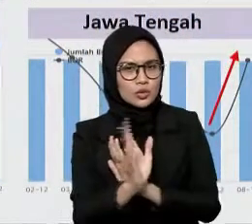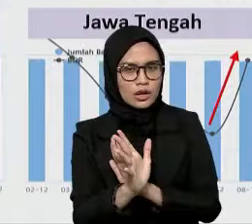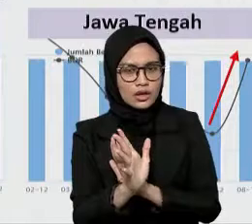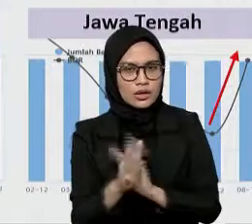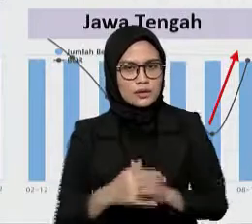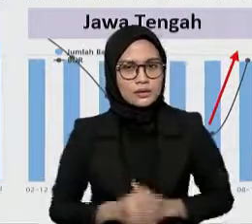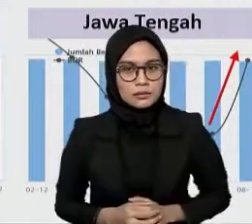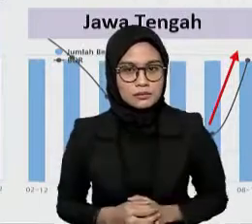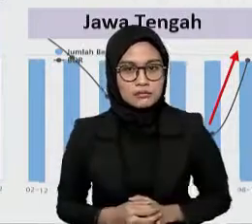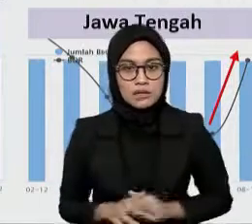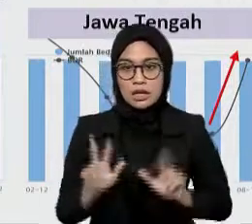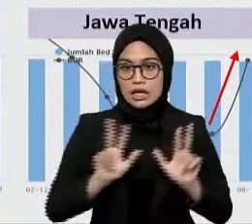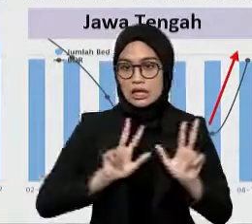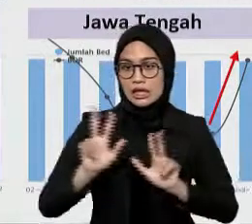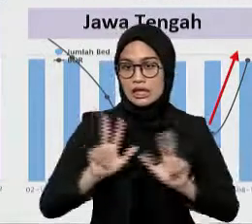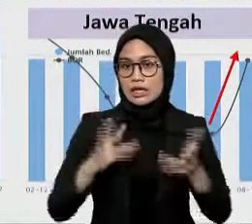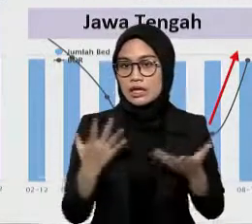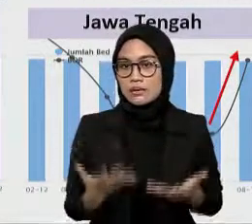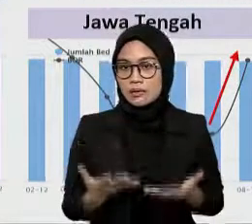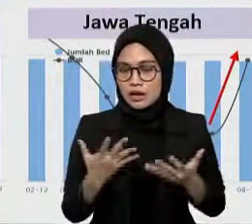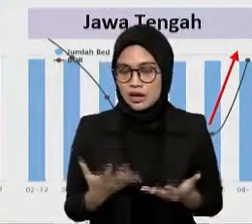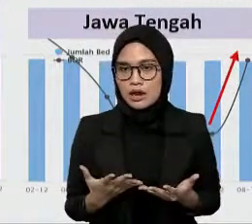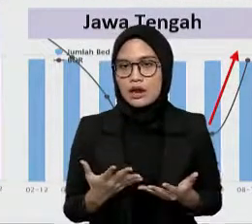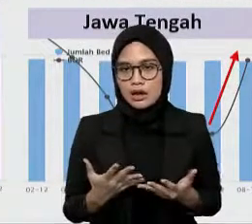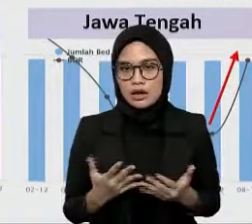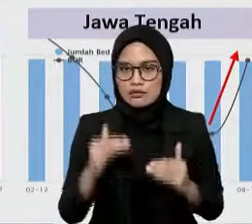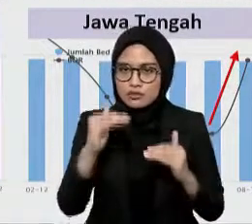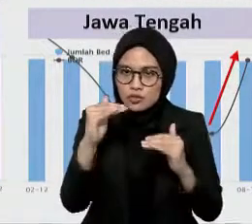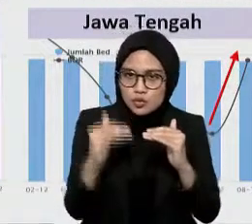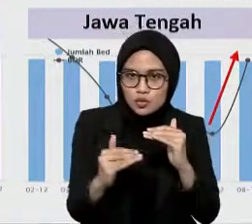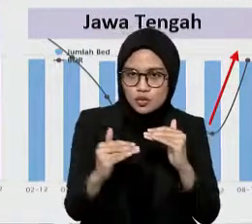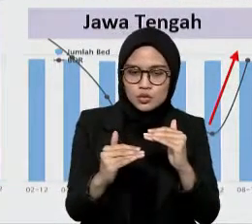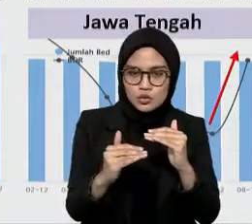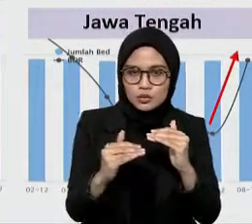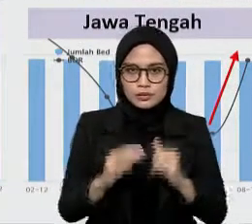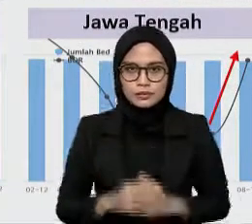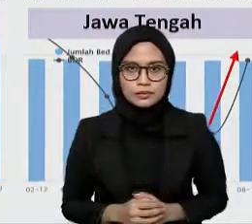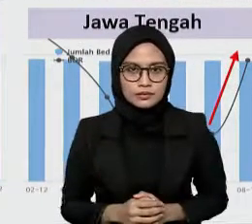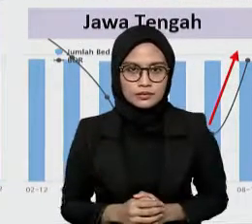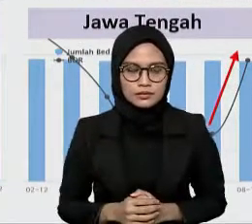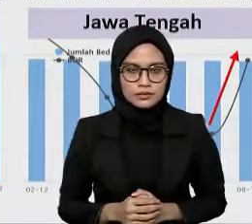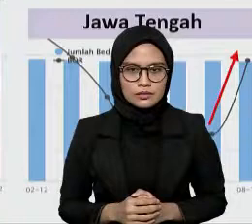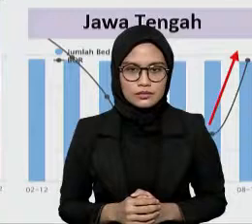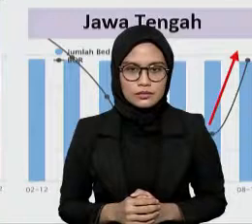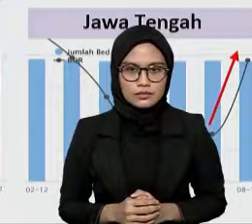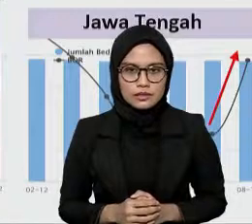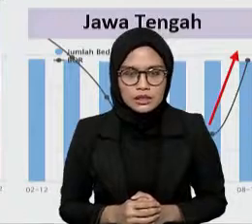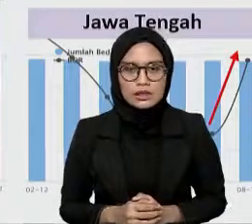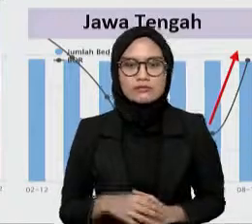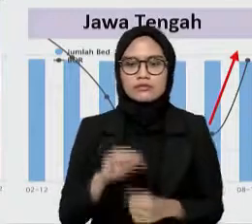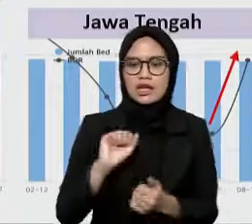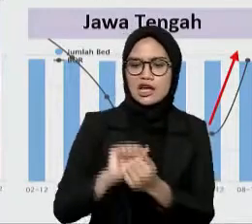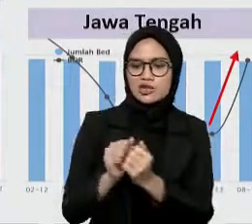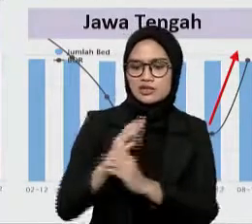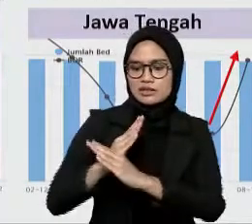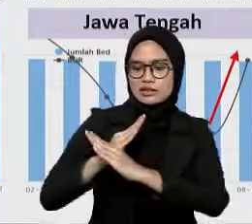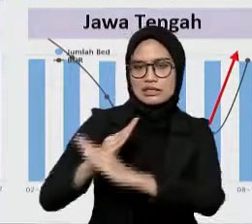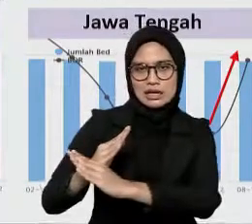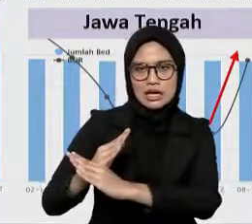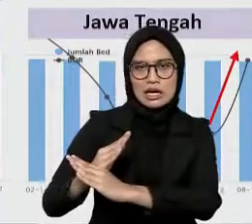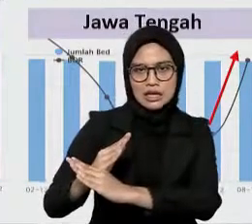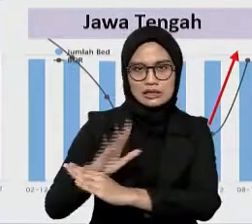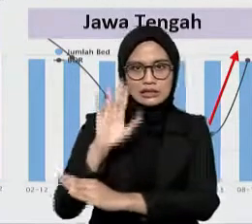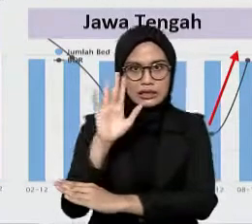pada Pulau Nusa Tenggara baru sedikit berada di bawah pembanding tersebut. Untuk mencegah kenaikan kasus pada periode